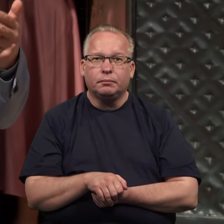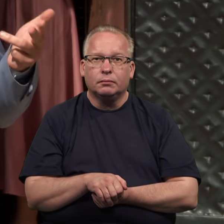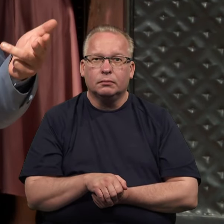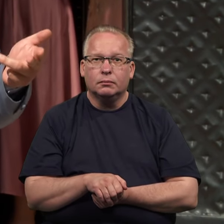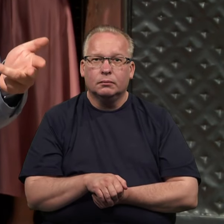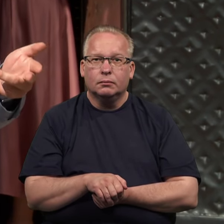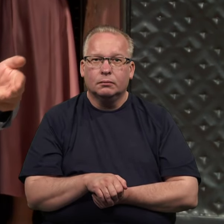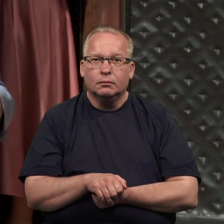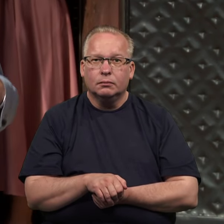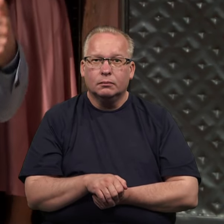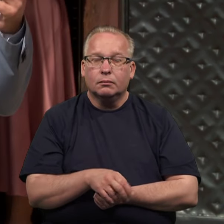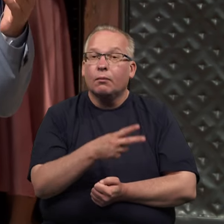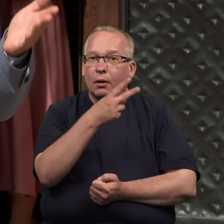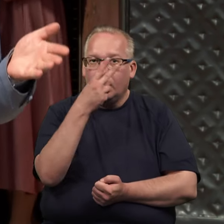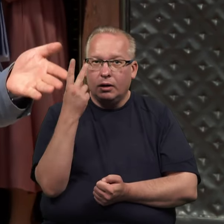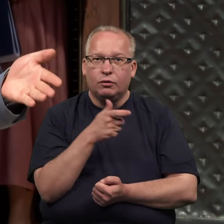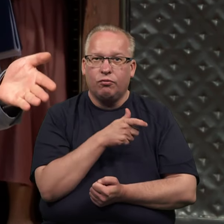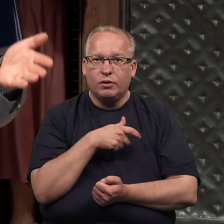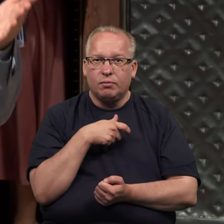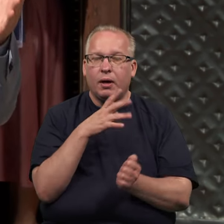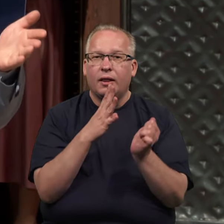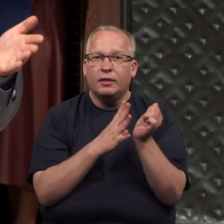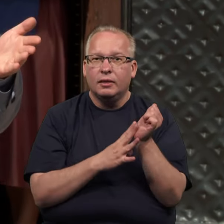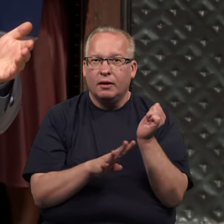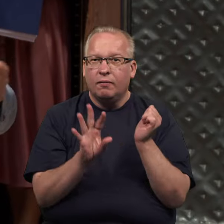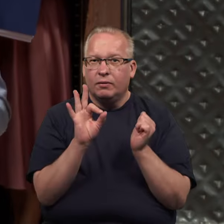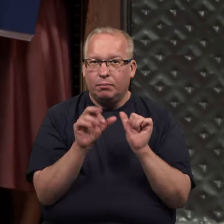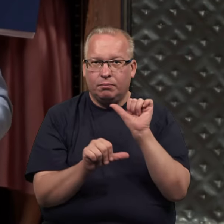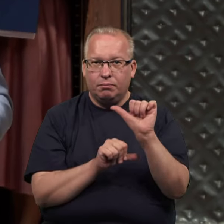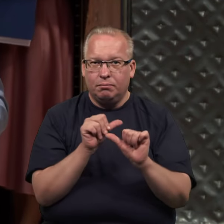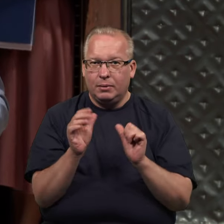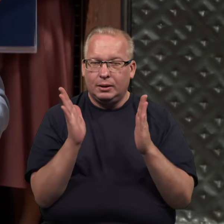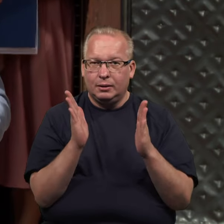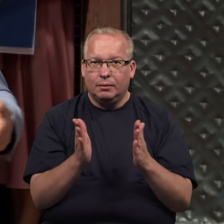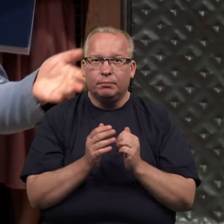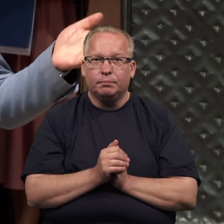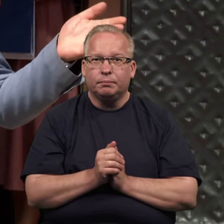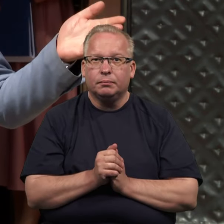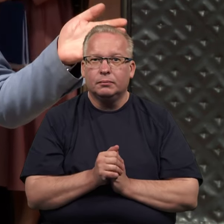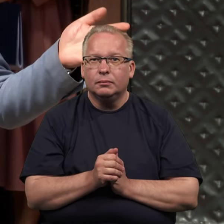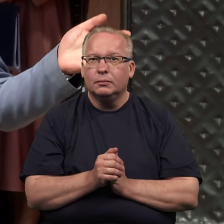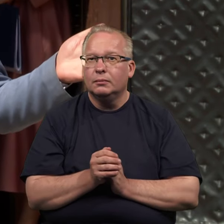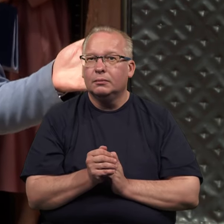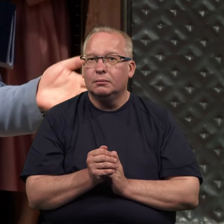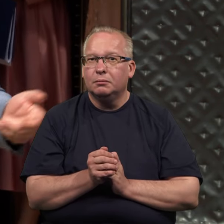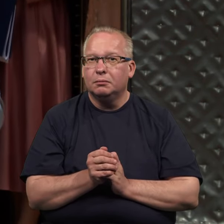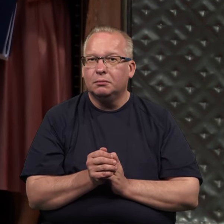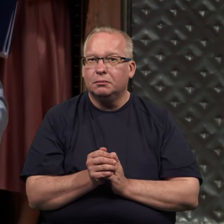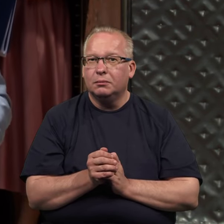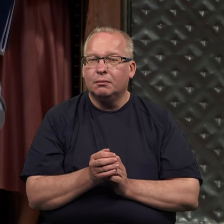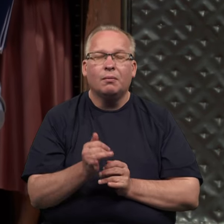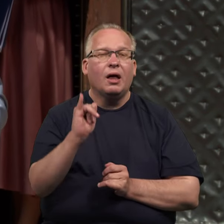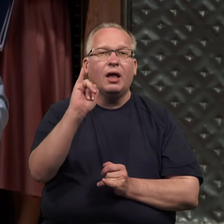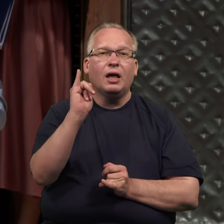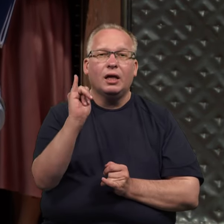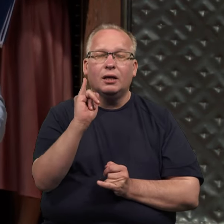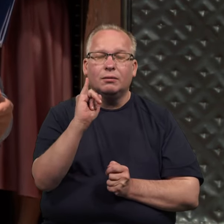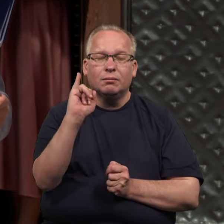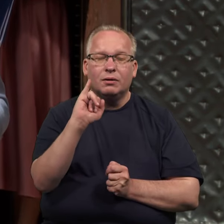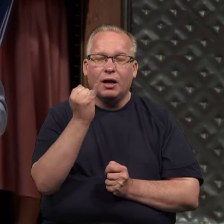Lietuvos signatarai 90-aisiais. Į geltoną puikų dvarą